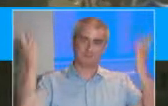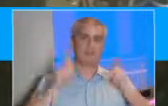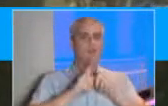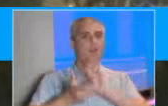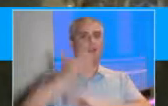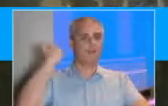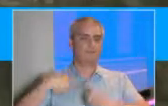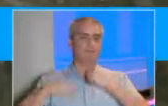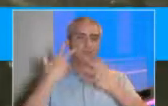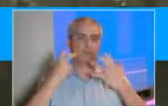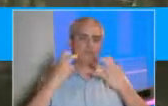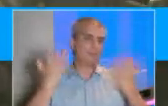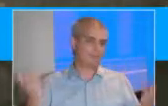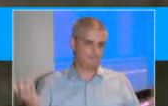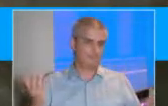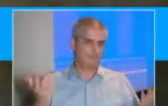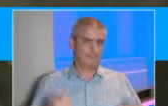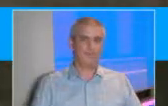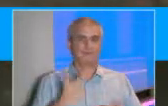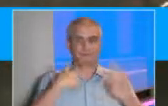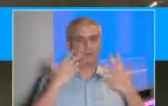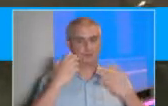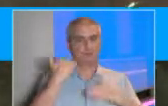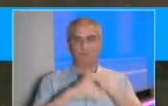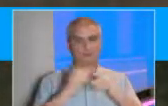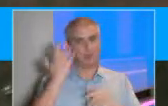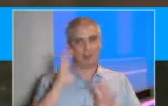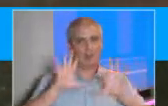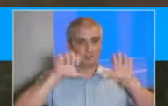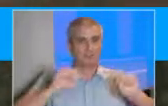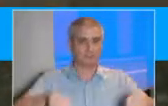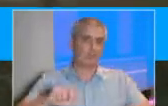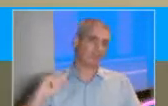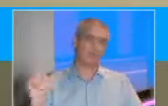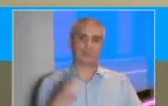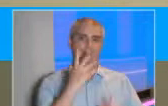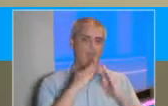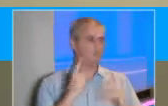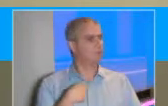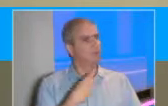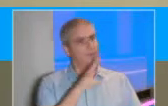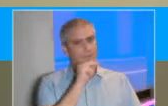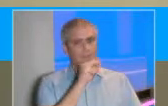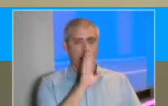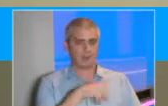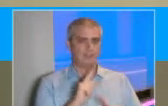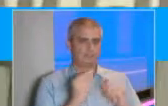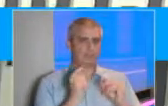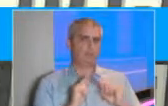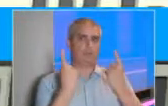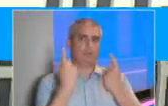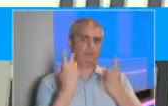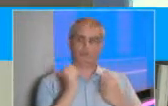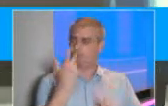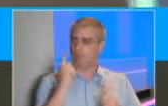לפני שנות ה-80, 80 וה-90, שחיזבאללה בעצם השתלט על כל... בוא נדבר ברשותך על אירוע די חריג